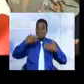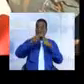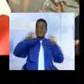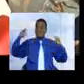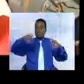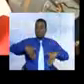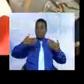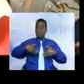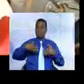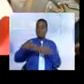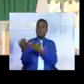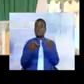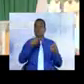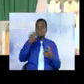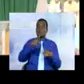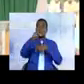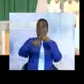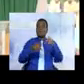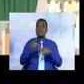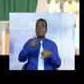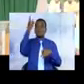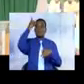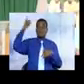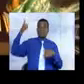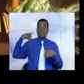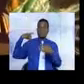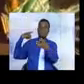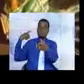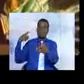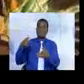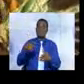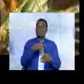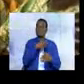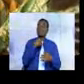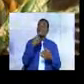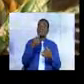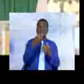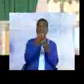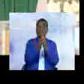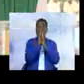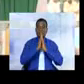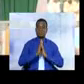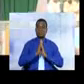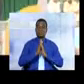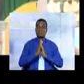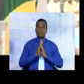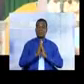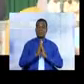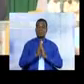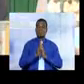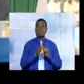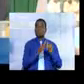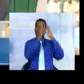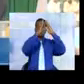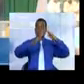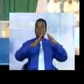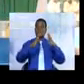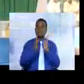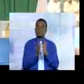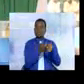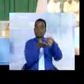profonde. Le porte-parole des populations, le député de Diabo, a émis quant à lui quelques doléances. Les infrastructures.